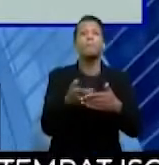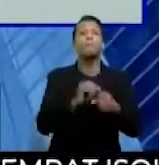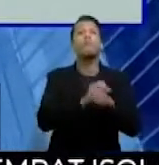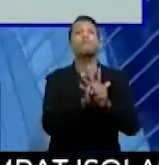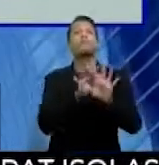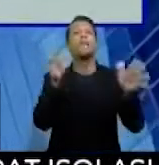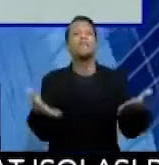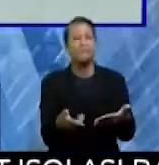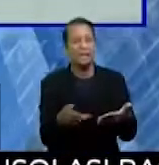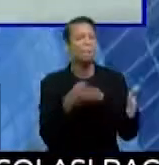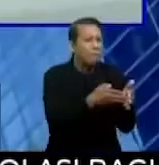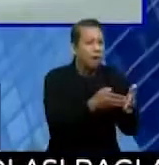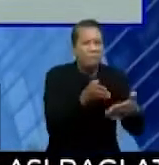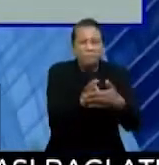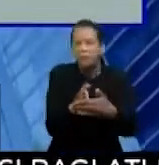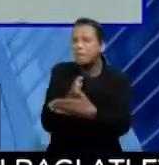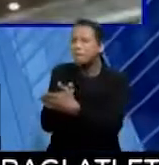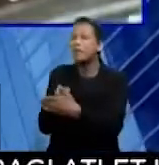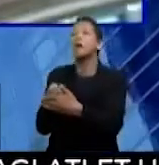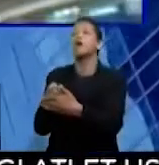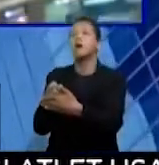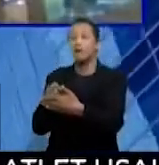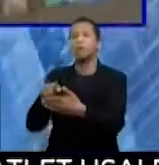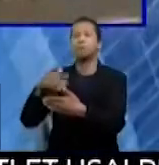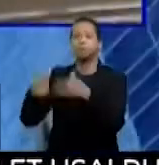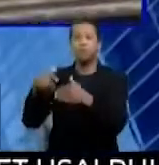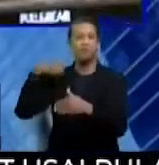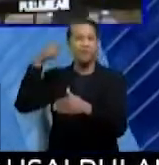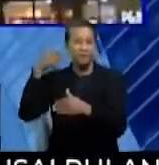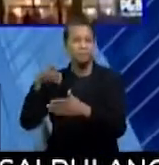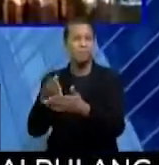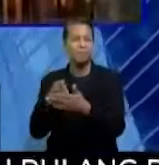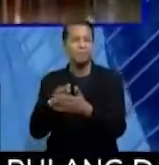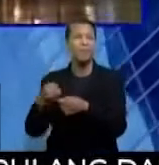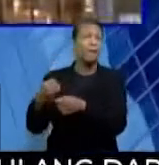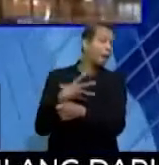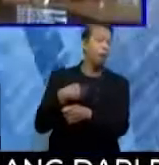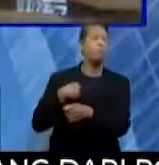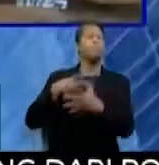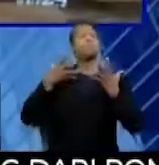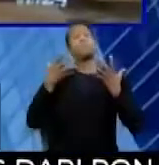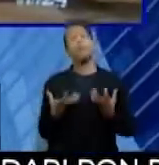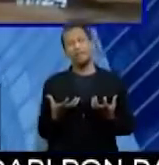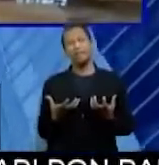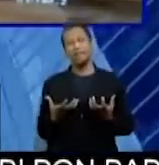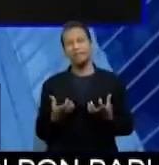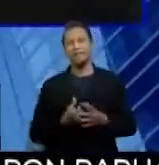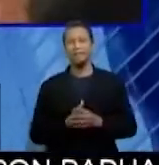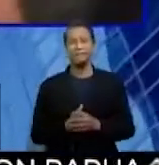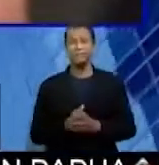untuk industri film sendiri dampaknya sangat berat, karena selama 1,5 tahun sempat ada masa-masa di